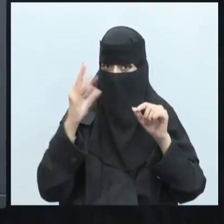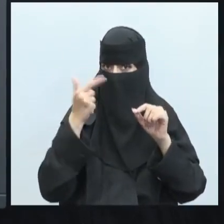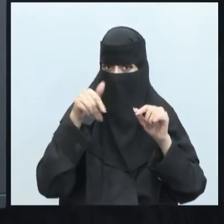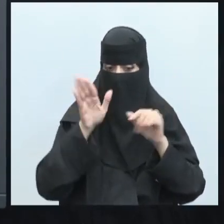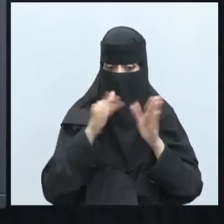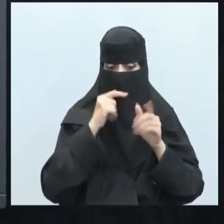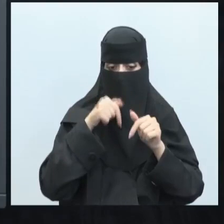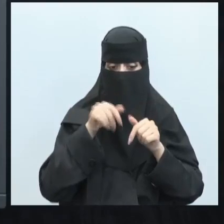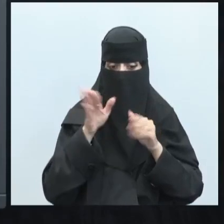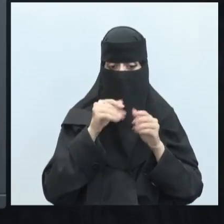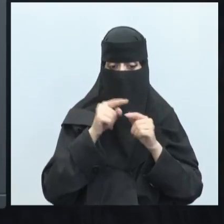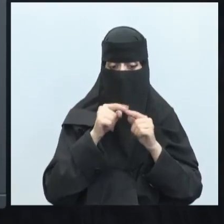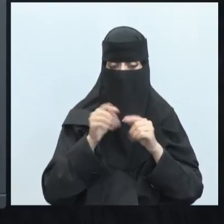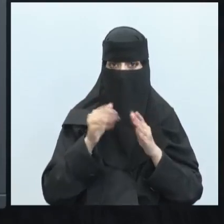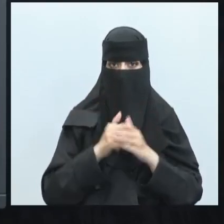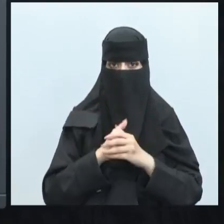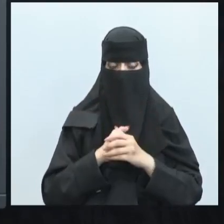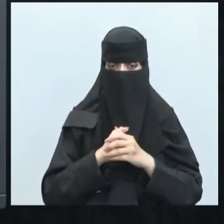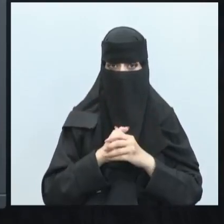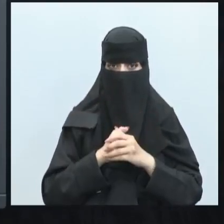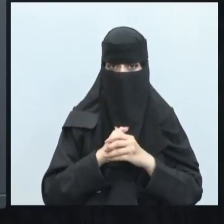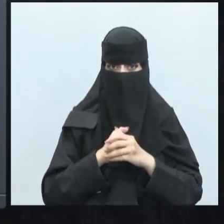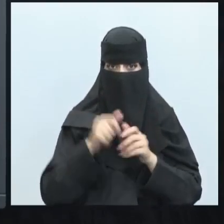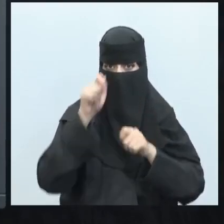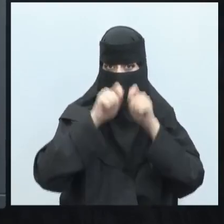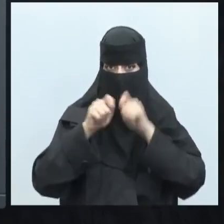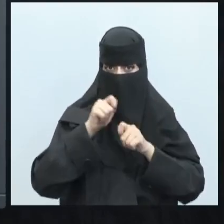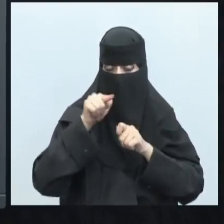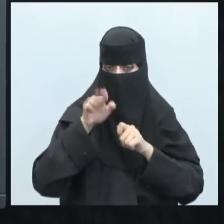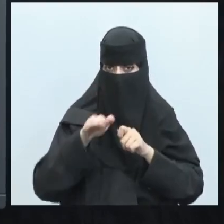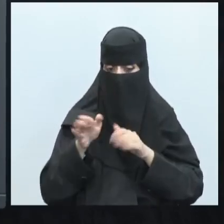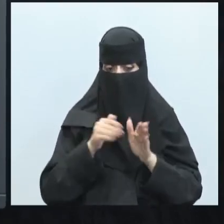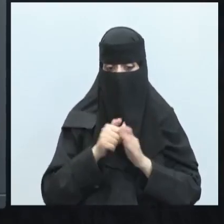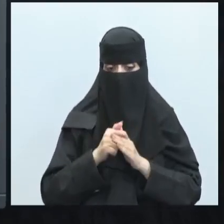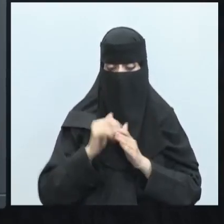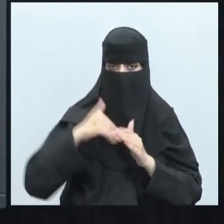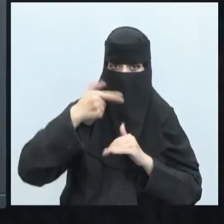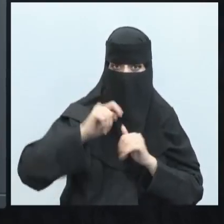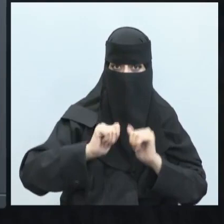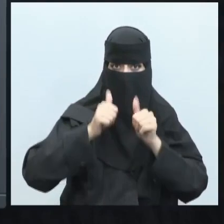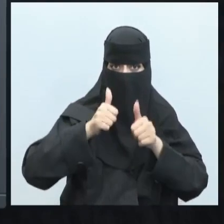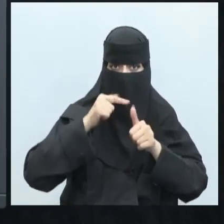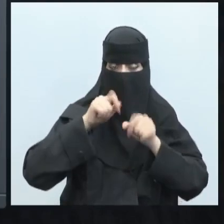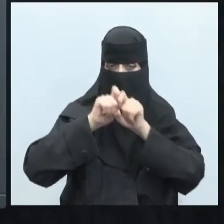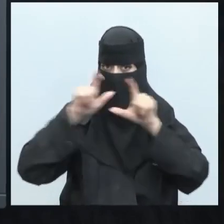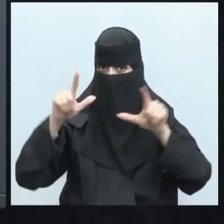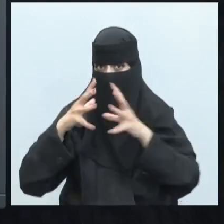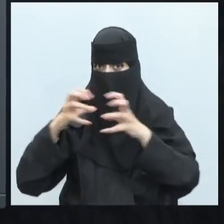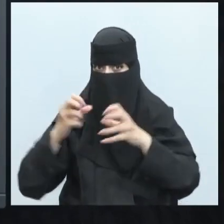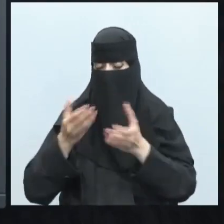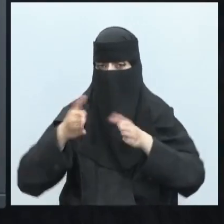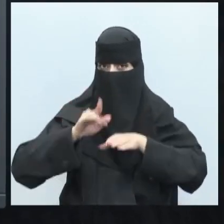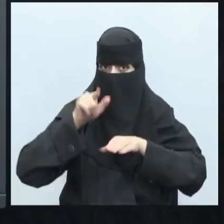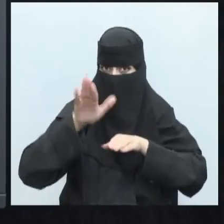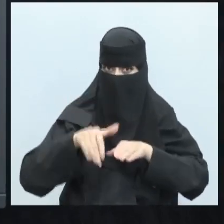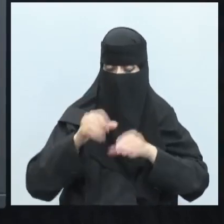الحزم او عدد هذه حزم البيانات المستخدمه لبروتوكول اي ار بي كذلك سنقوم بتوضيح التفاصيل الموجوده